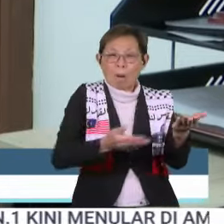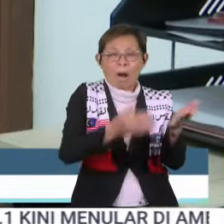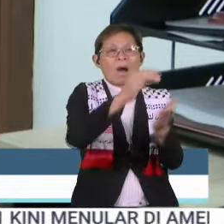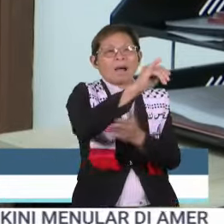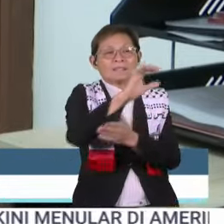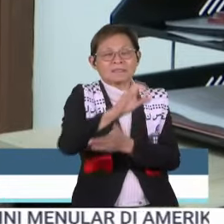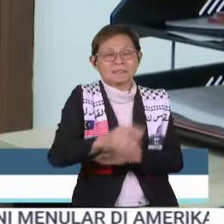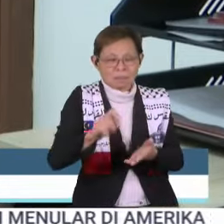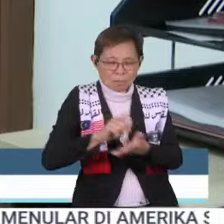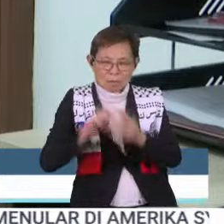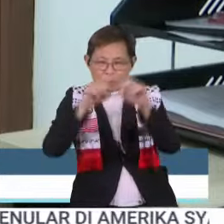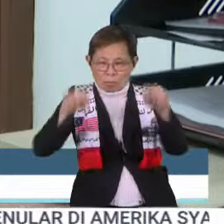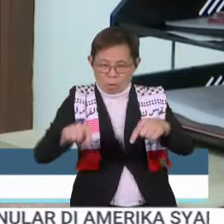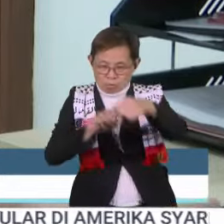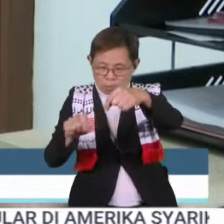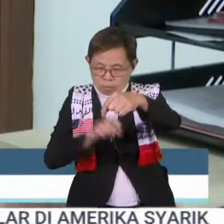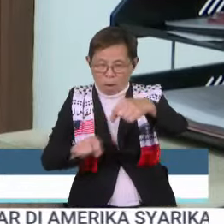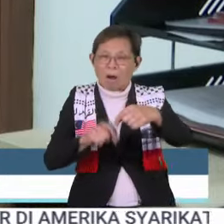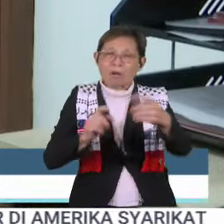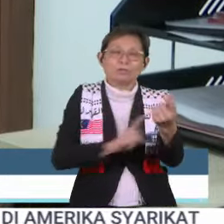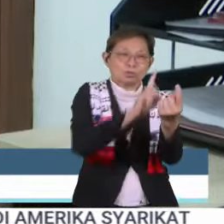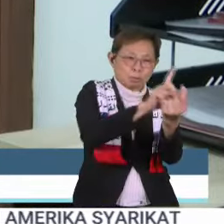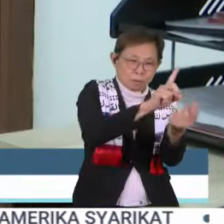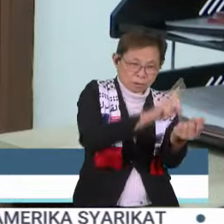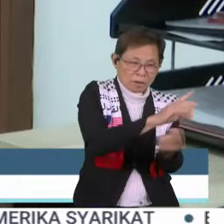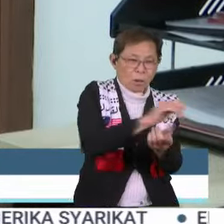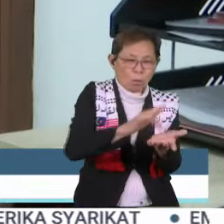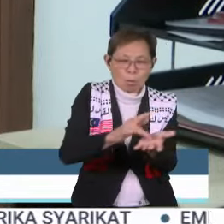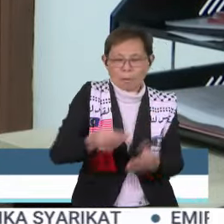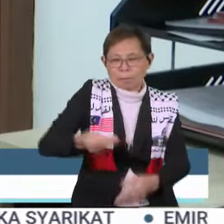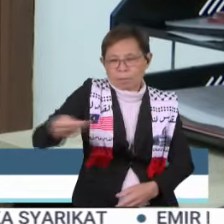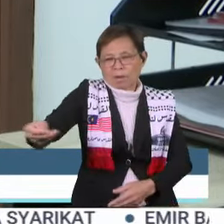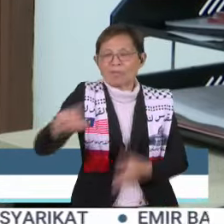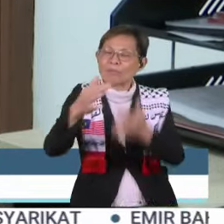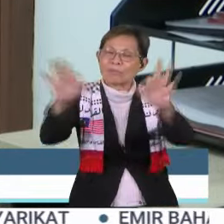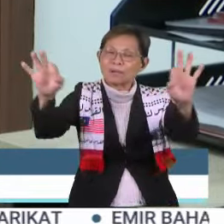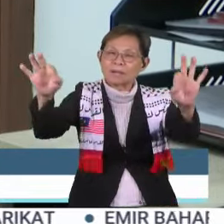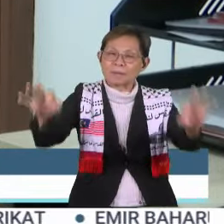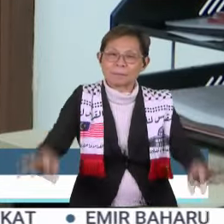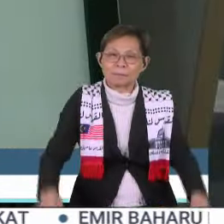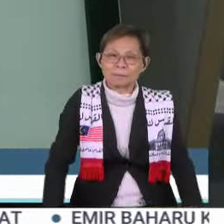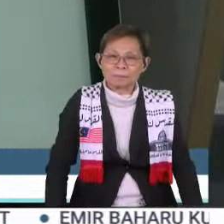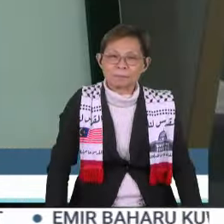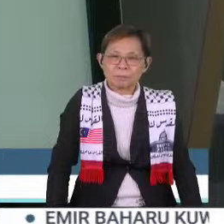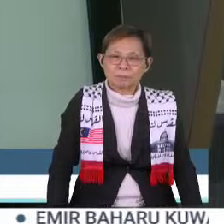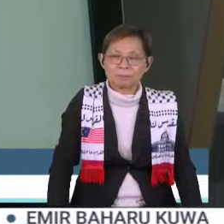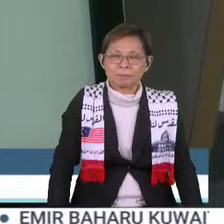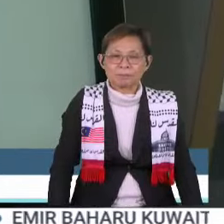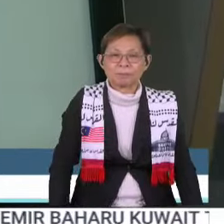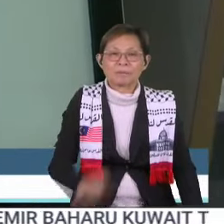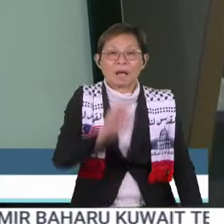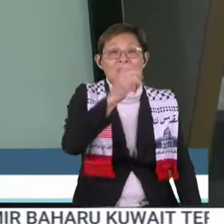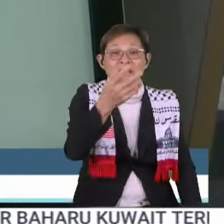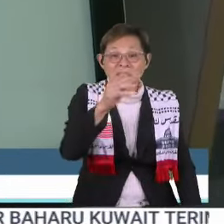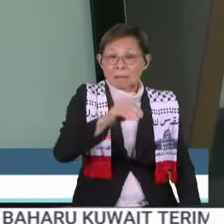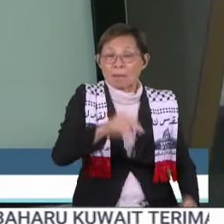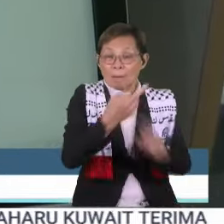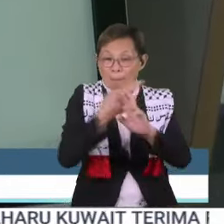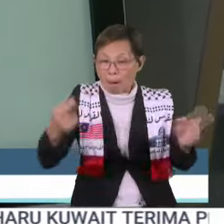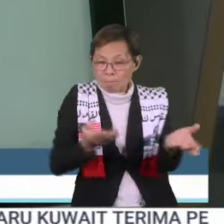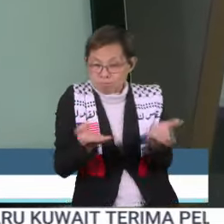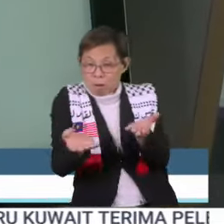isi-isi borang, jumpa doktor dan ubat akan diberikan secara percuma. Di sebalik skim yang